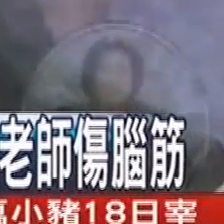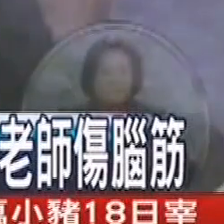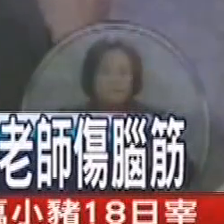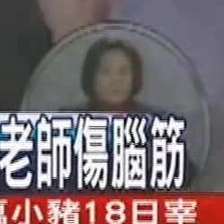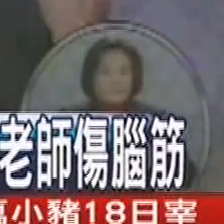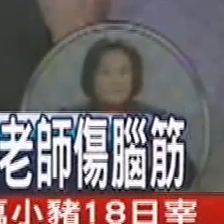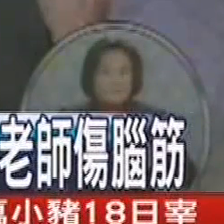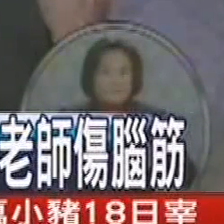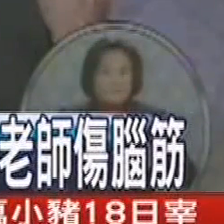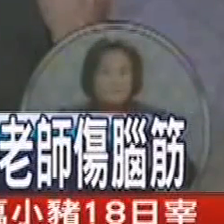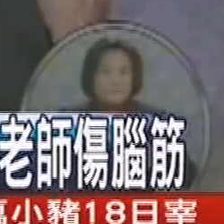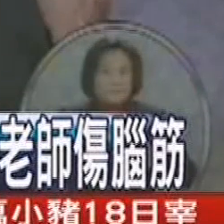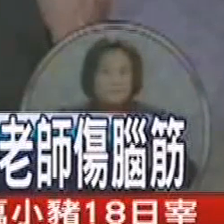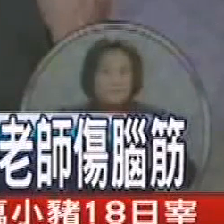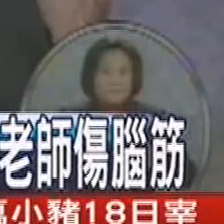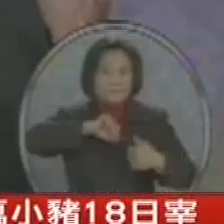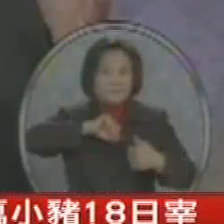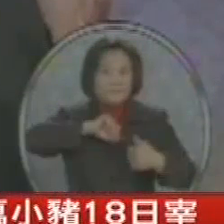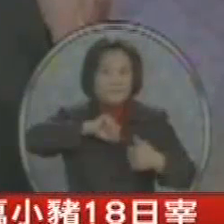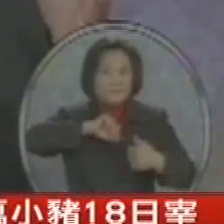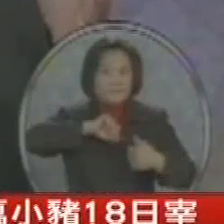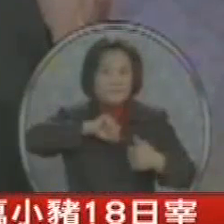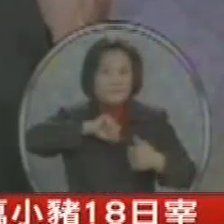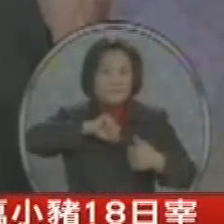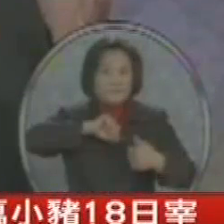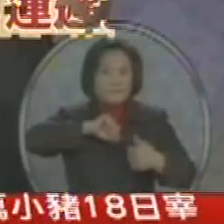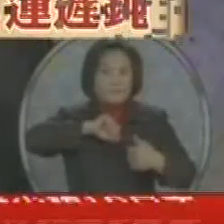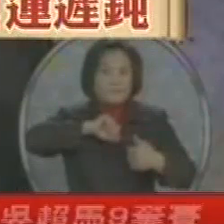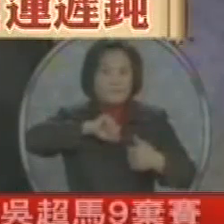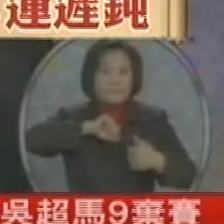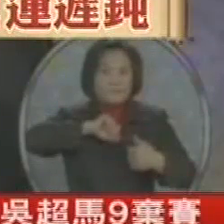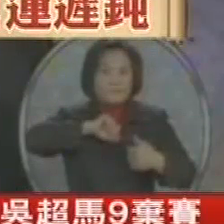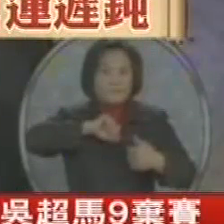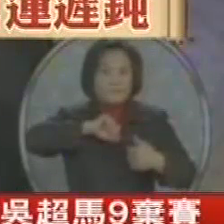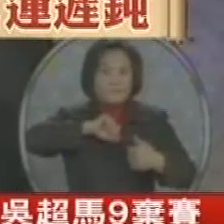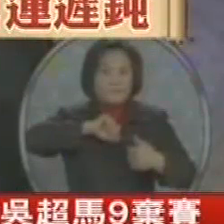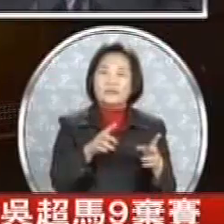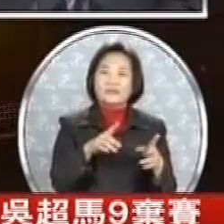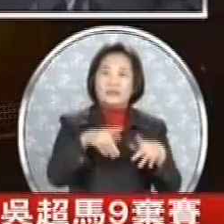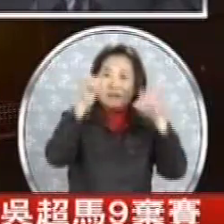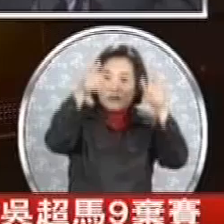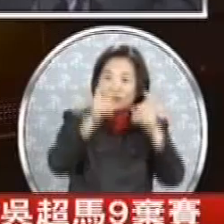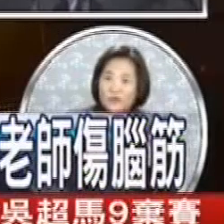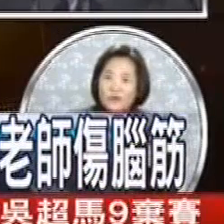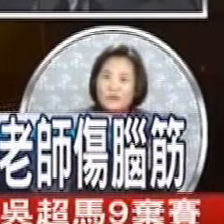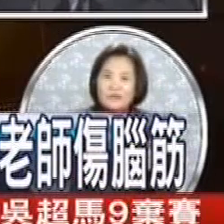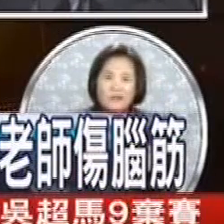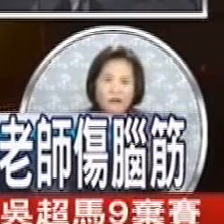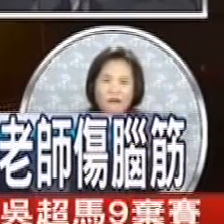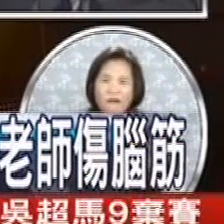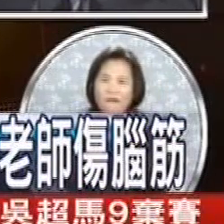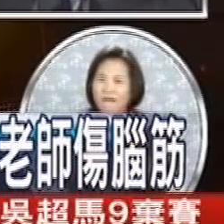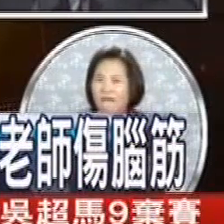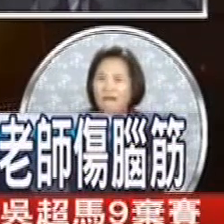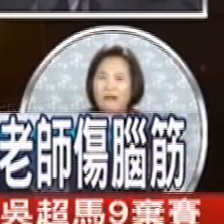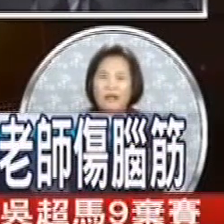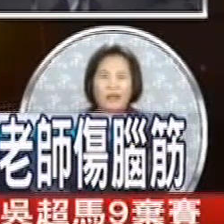吸引住， S 眉在面相学上可是代表走生意路线会勾财，财运旺。辩论会上林瑞雄这位